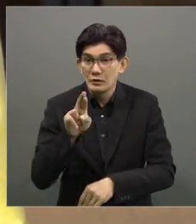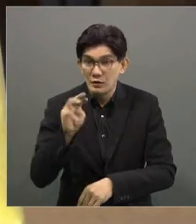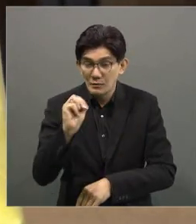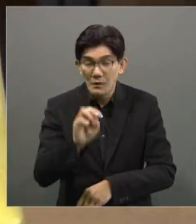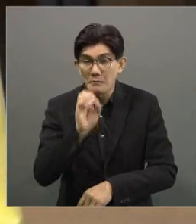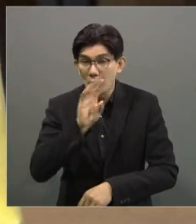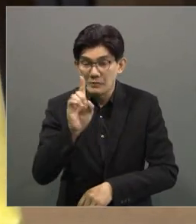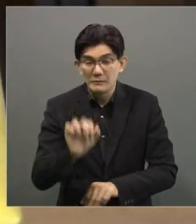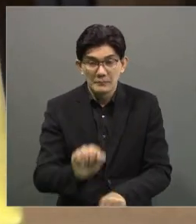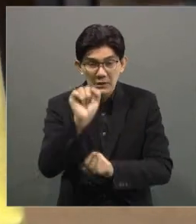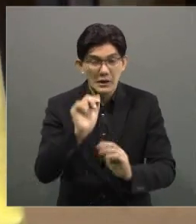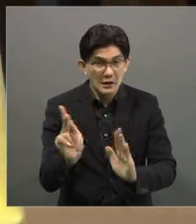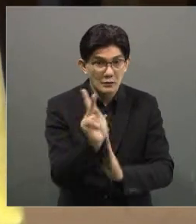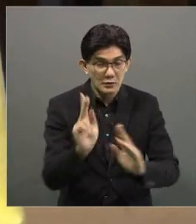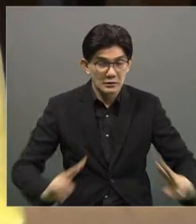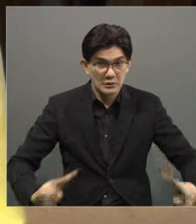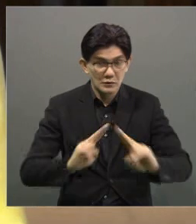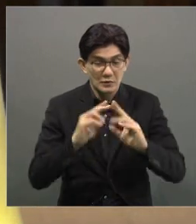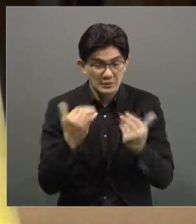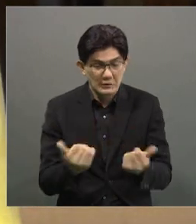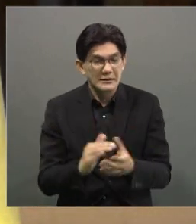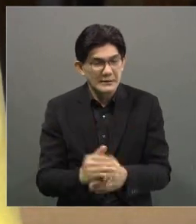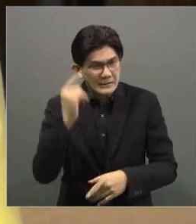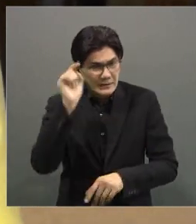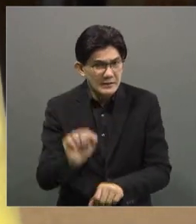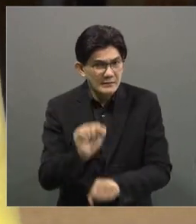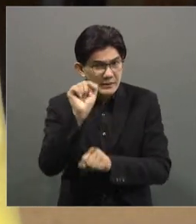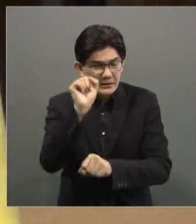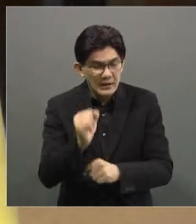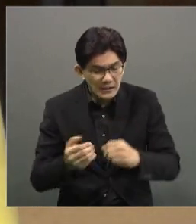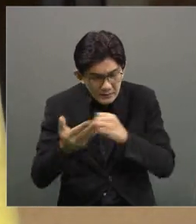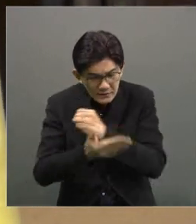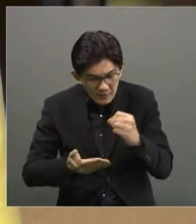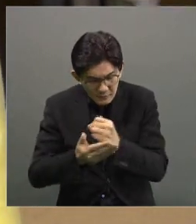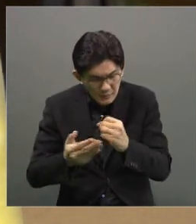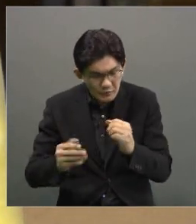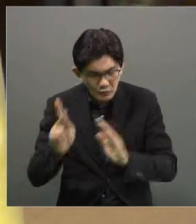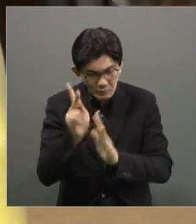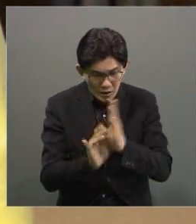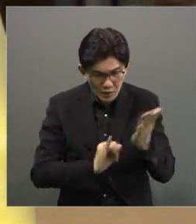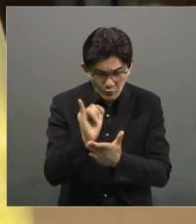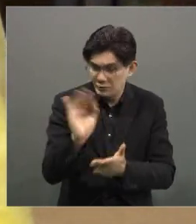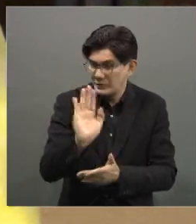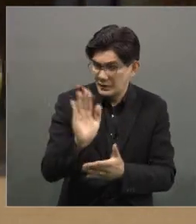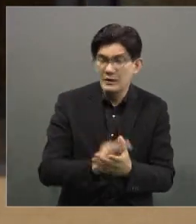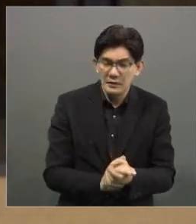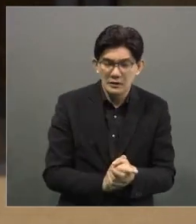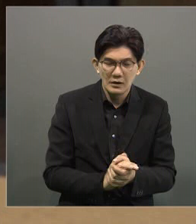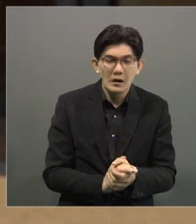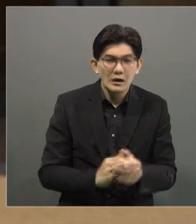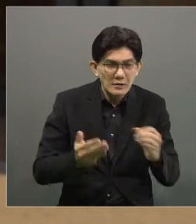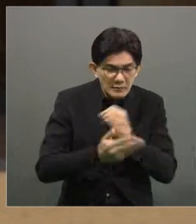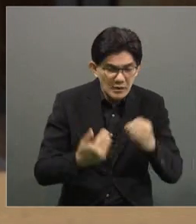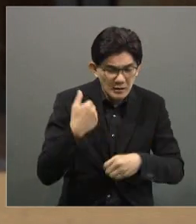ยืนยันว่าประกาศกฎกระทรวงอันนี้เนี่ยไม่ใช่เป็นการประกาศให้ยาเสพติดกลายเป็นมาถูกกฎหมายต่อให้มีจำนวนน้อยกว่า